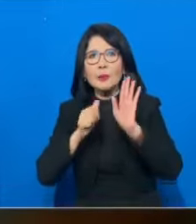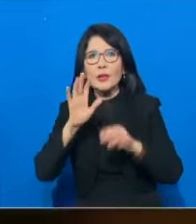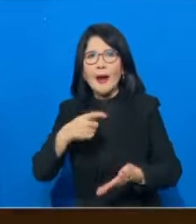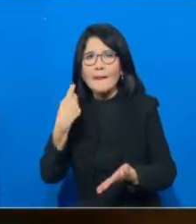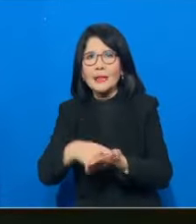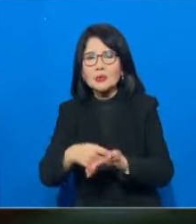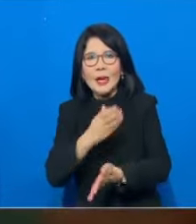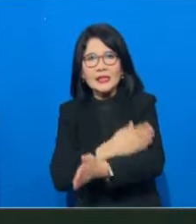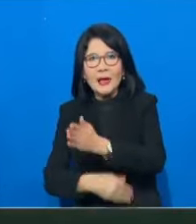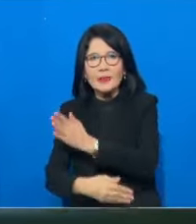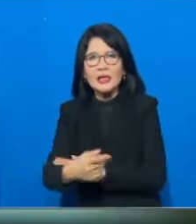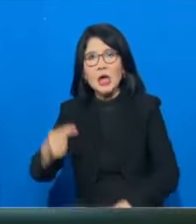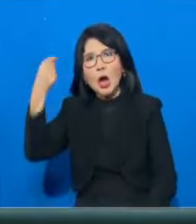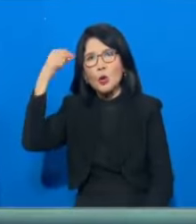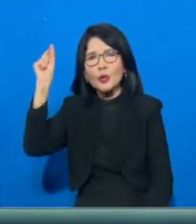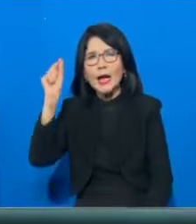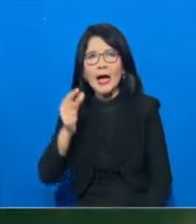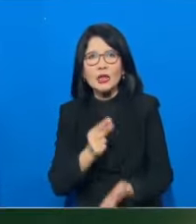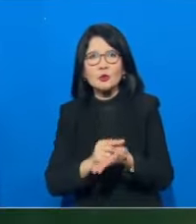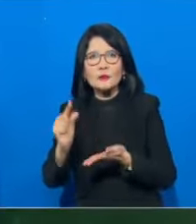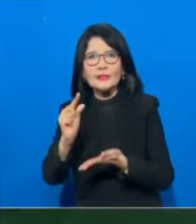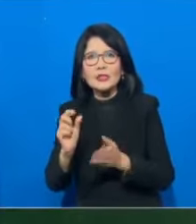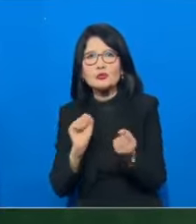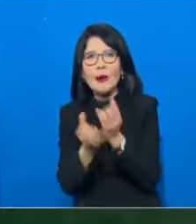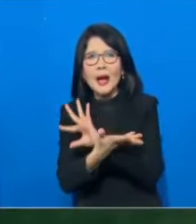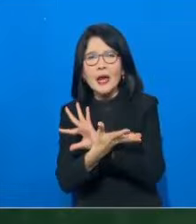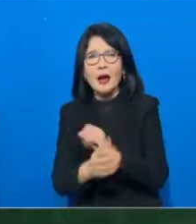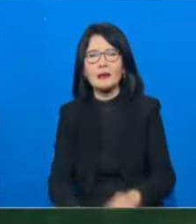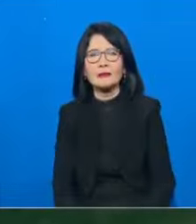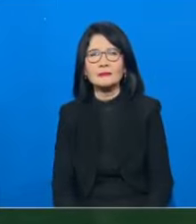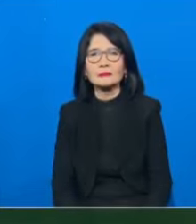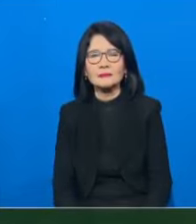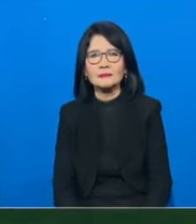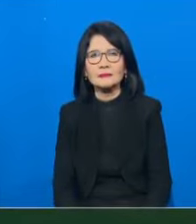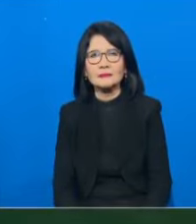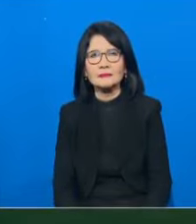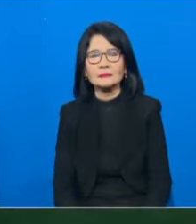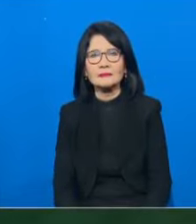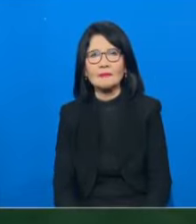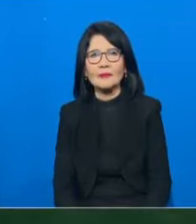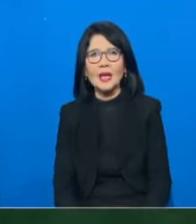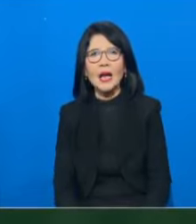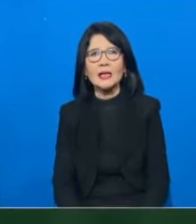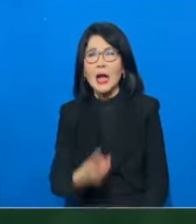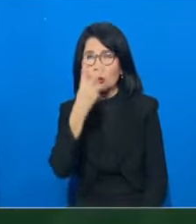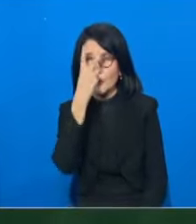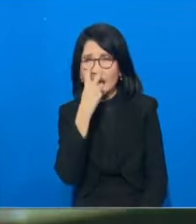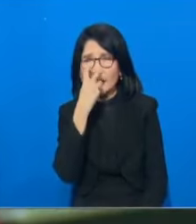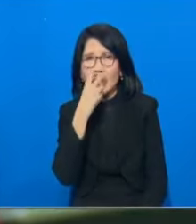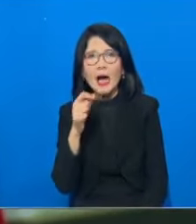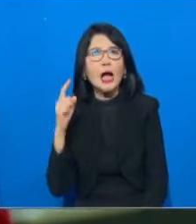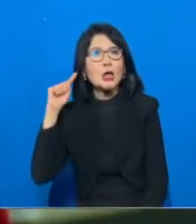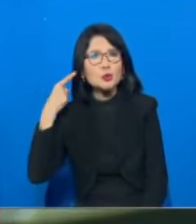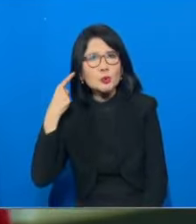siswa disabilitas berkuliah di Universitas Negeri Surabaya mereka diantaranya penyandang tuna netra Tuna